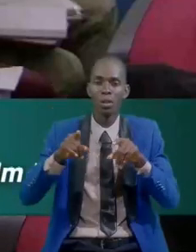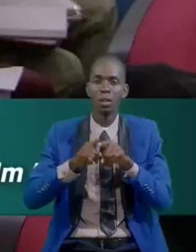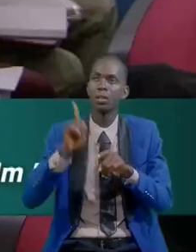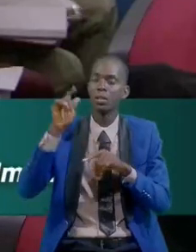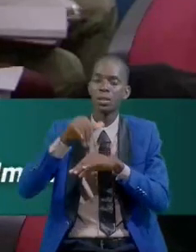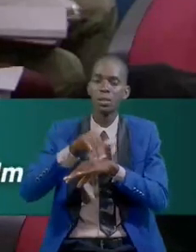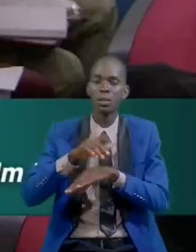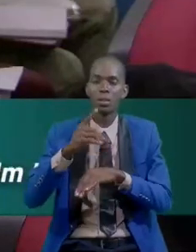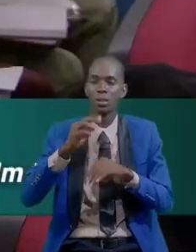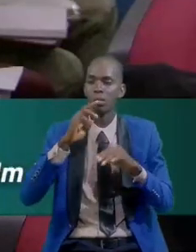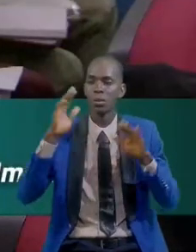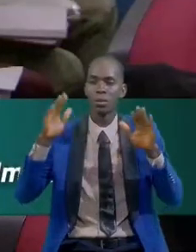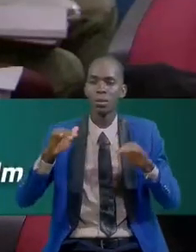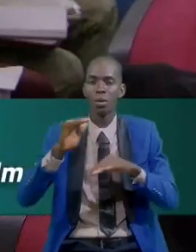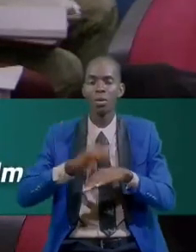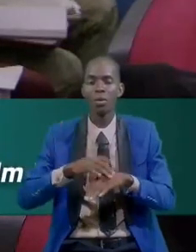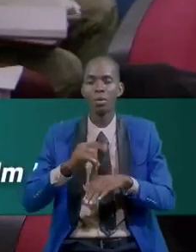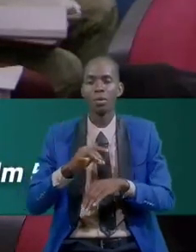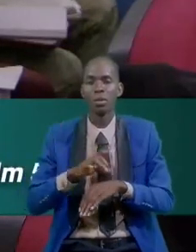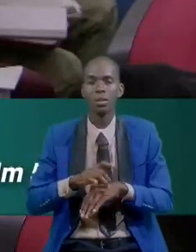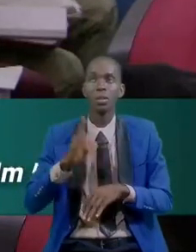Il envoie la